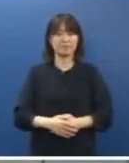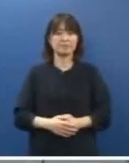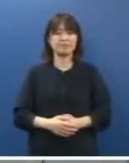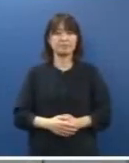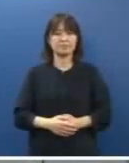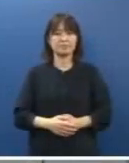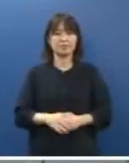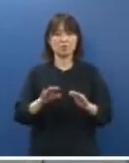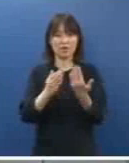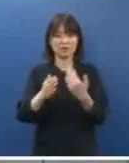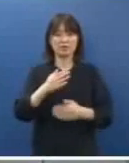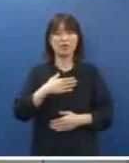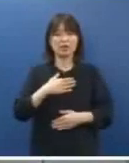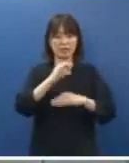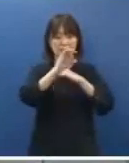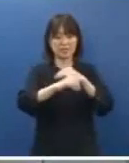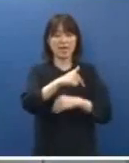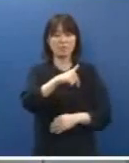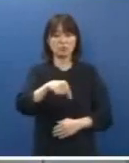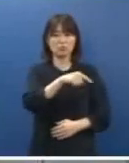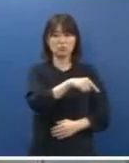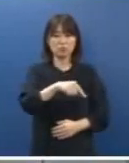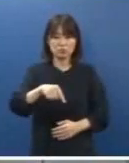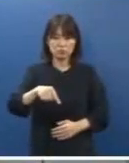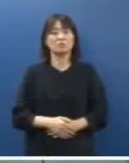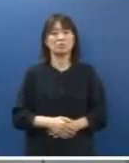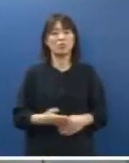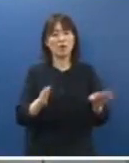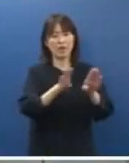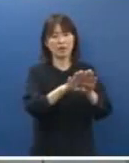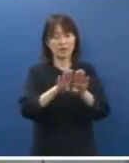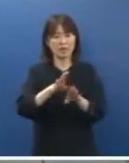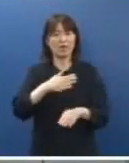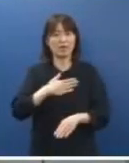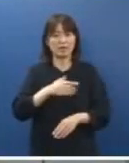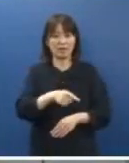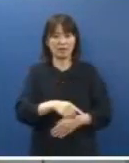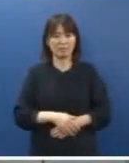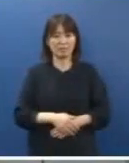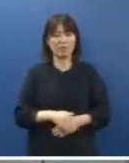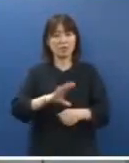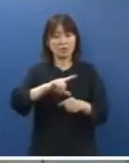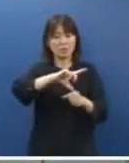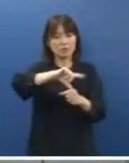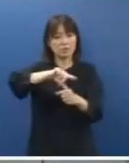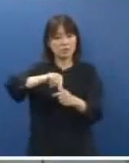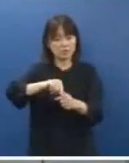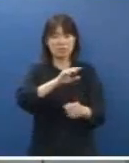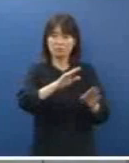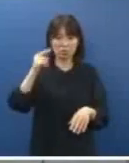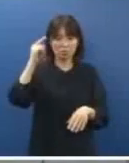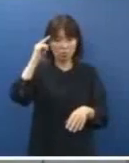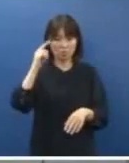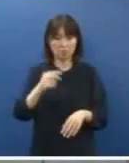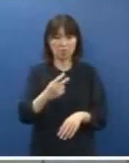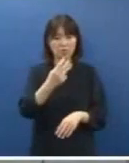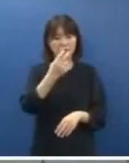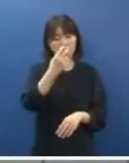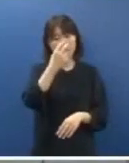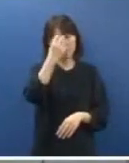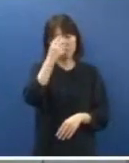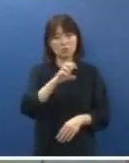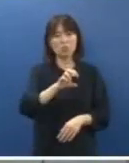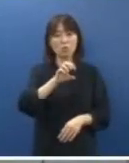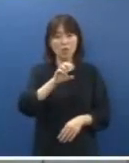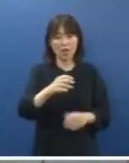明らかになった西部でもおそらく地域差がいろいろとあると思うんですね。例えば淀江、大高はまあ、広い意味で米